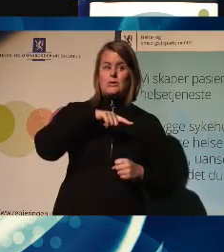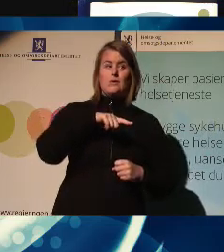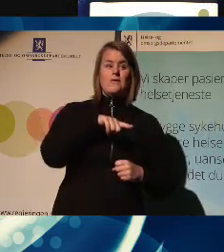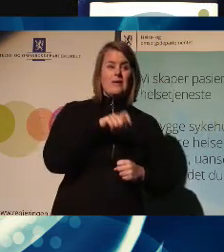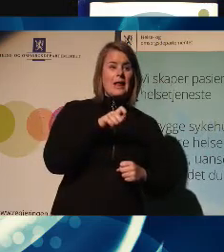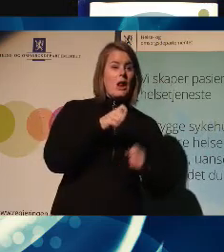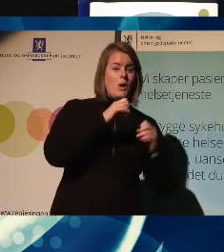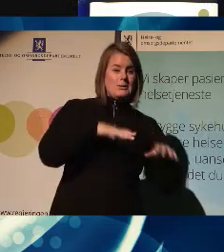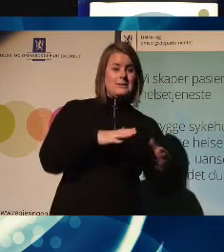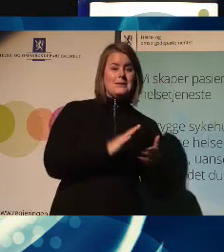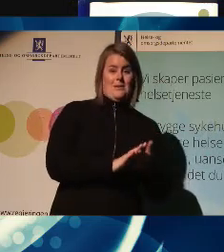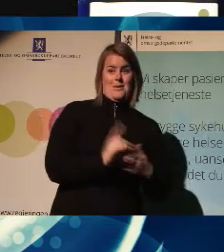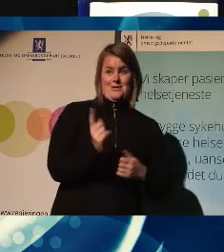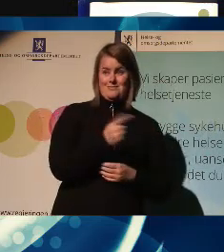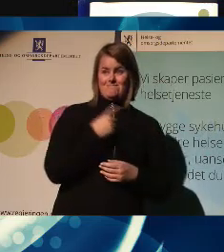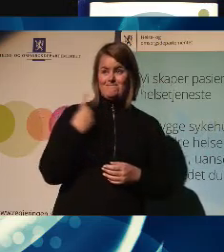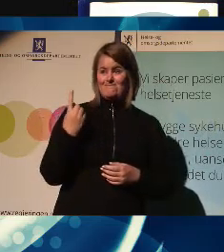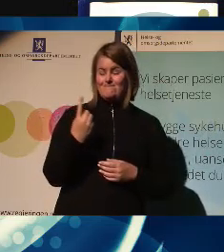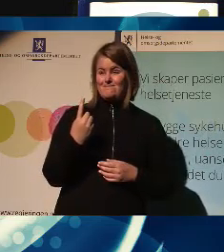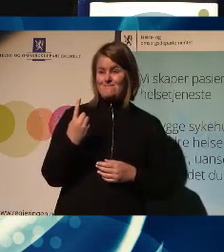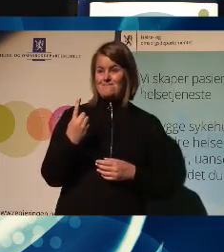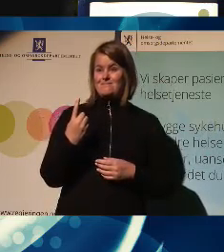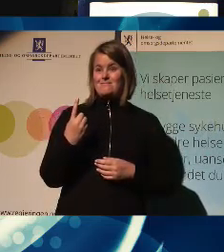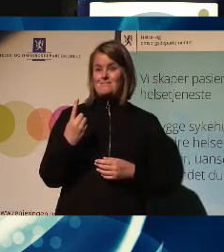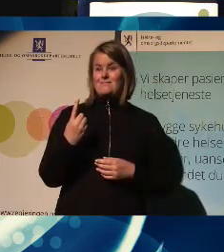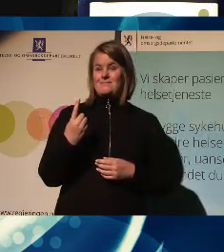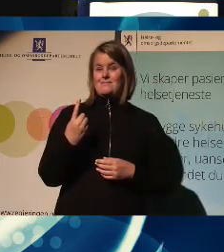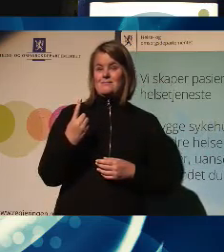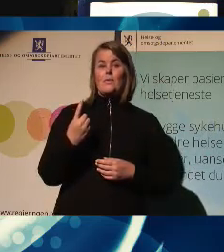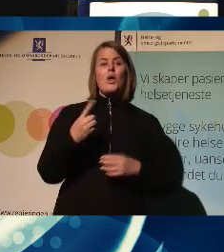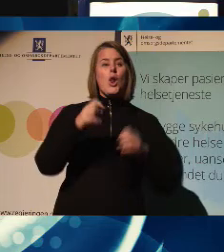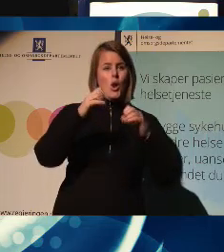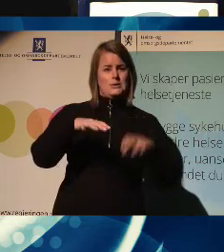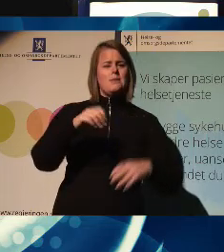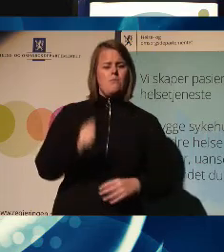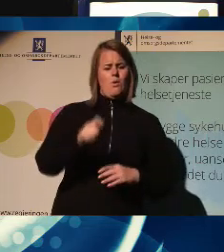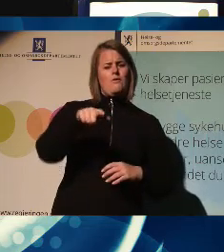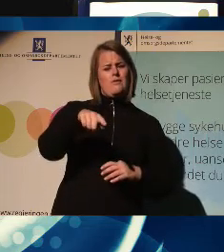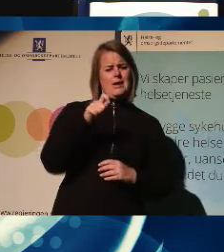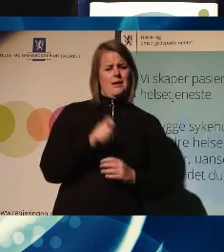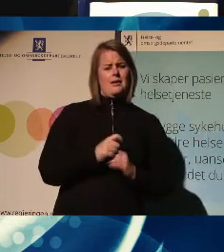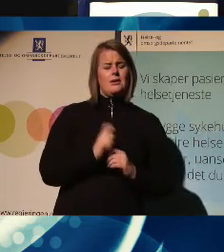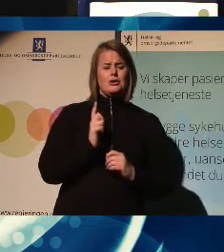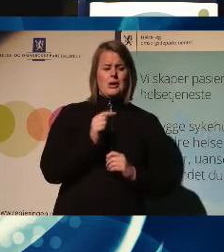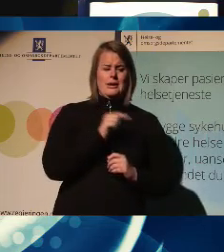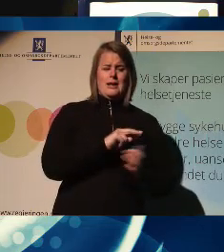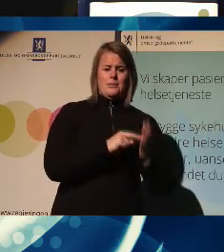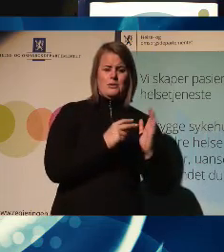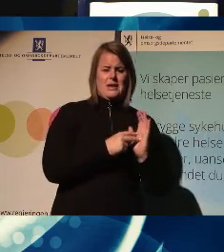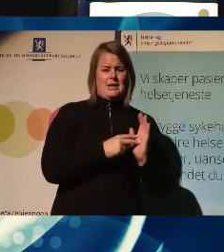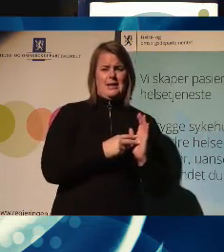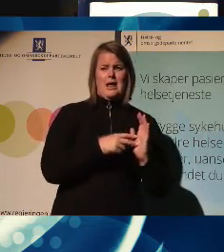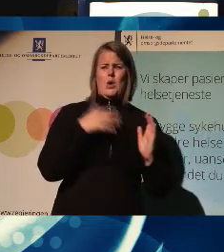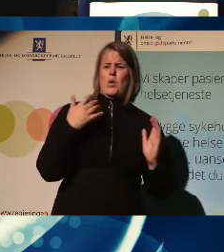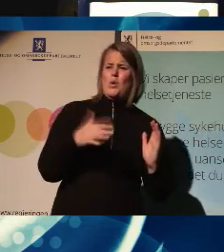løsning sammen. For å finne løsninger, det må vi. Prosjektet,